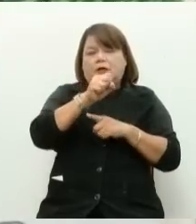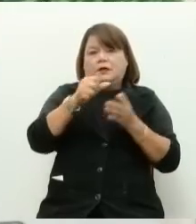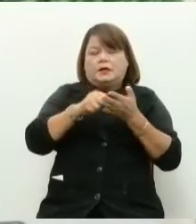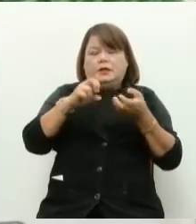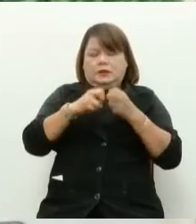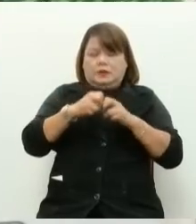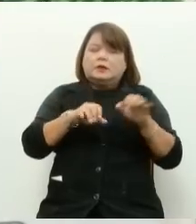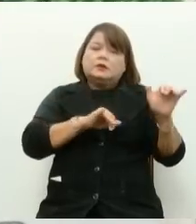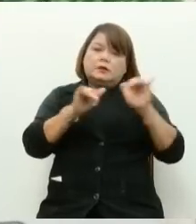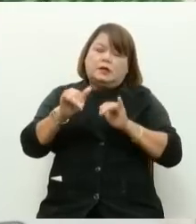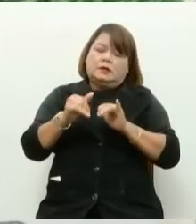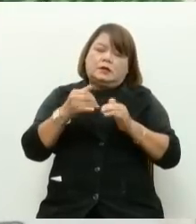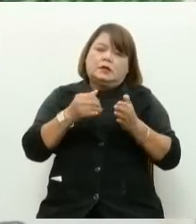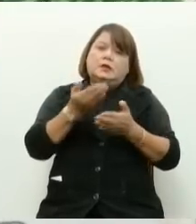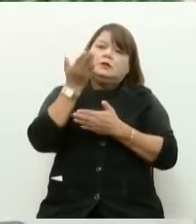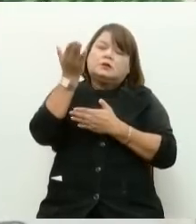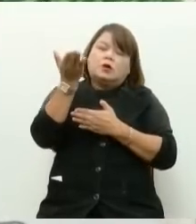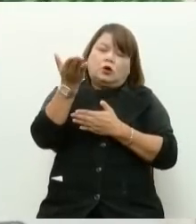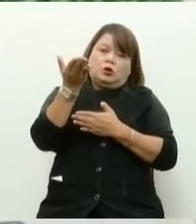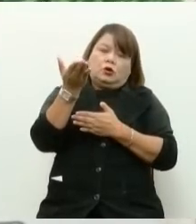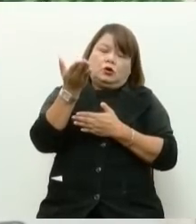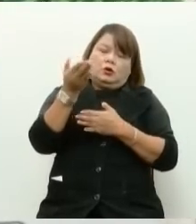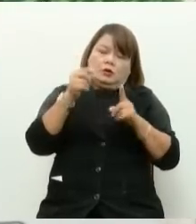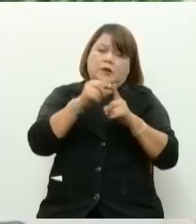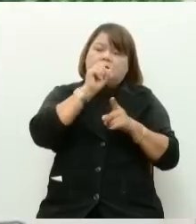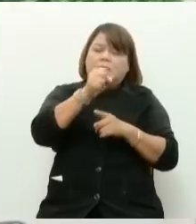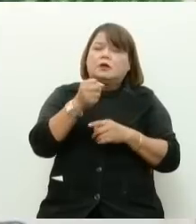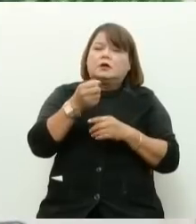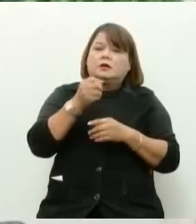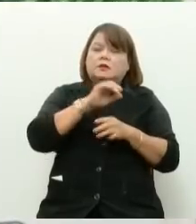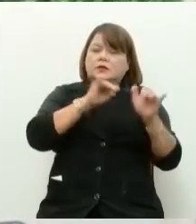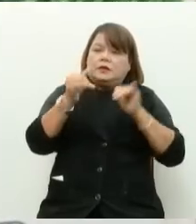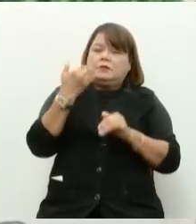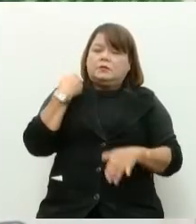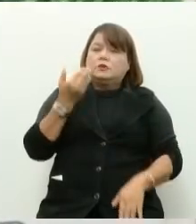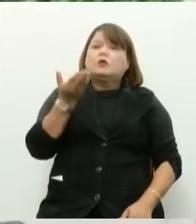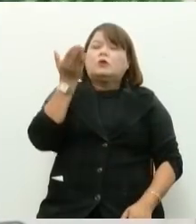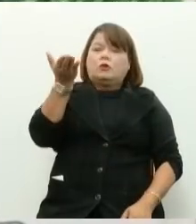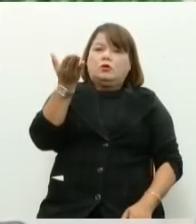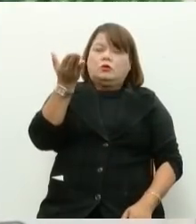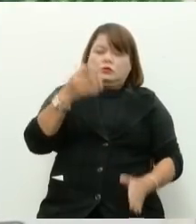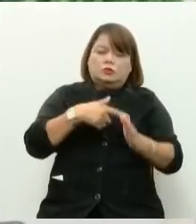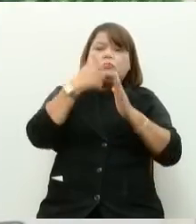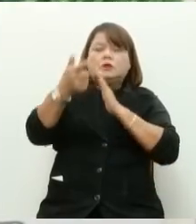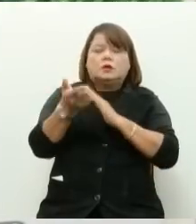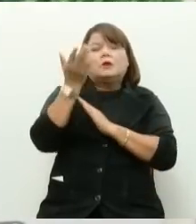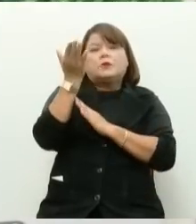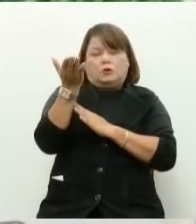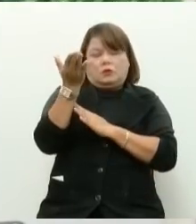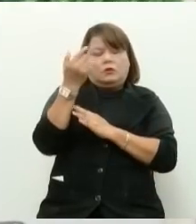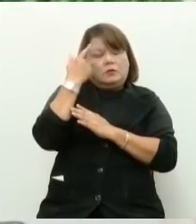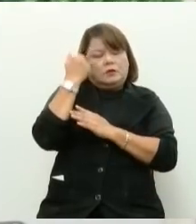ของยื่นคำขอนะครับตั้งแต่วันที่คำสั่งย้ายมีผลนะครับกรณีนี้เนี่ยต้องยกเลิกคำขอนะครับเนื่องจาก